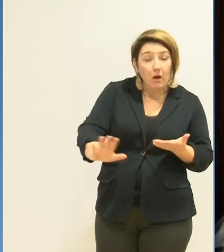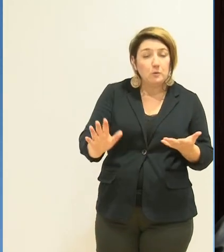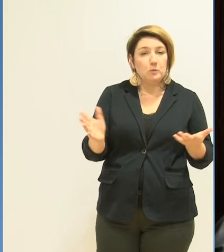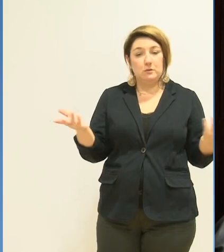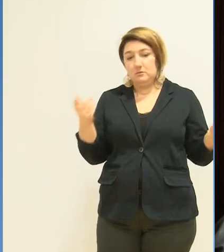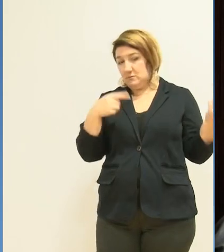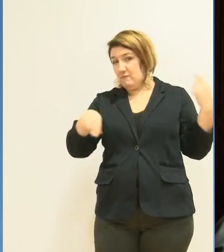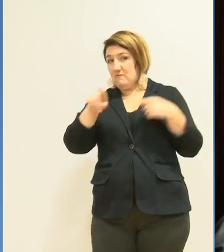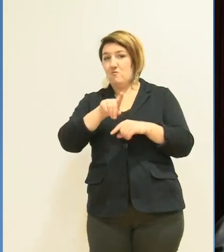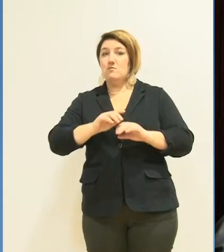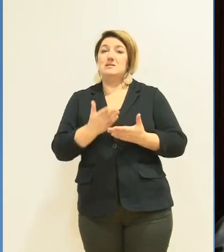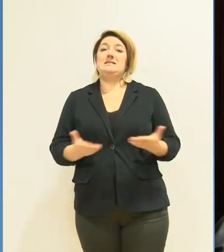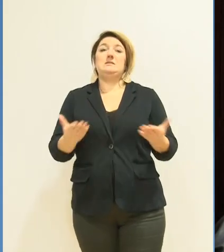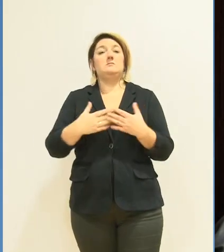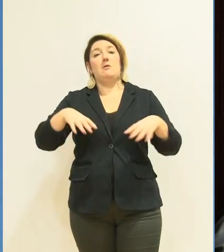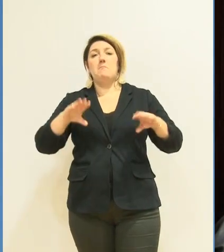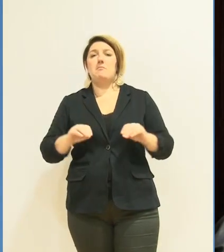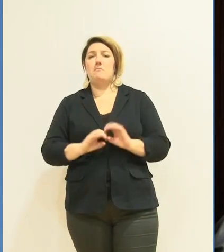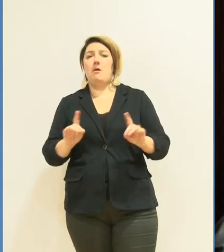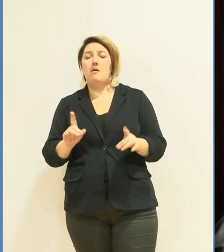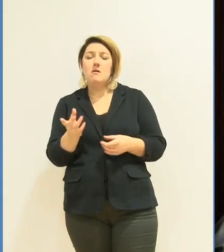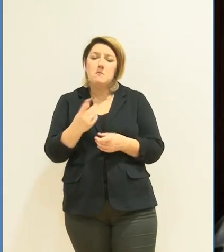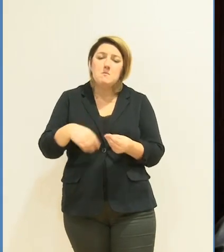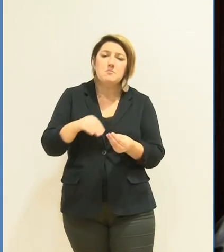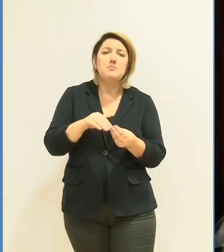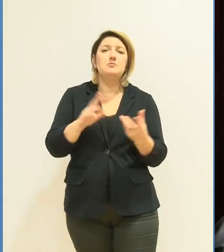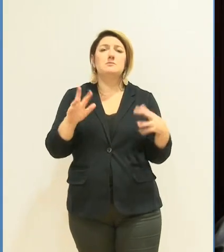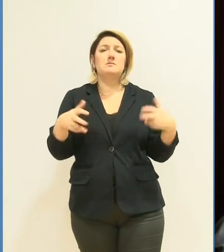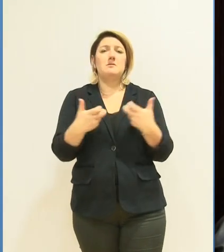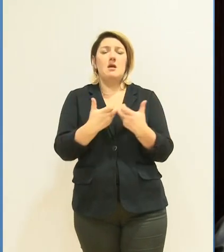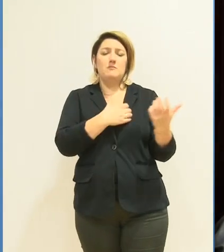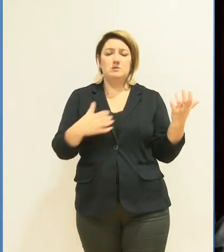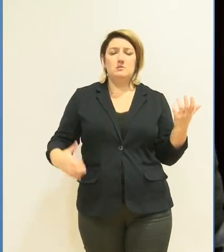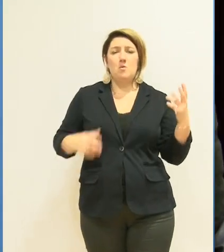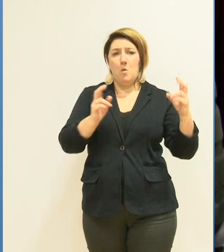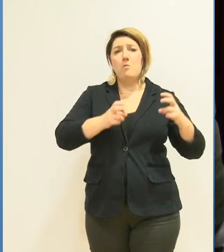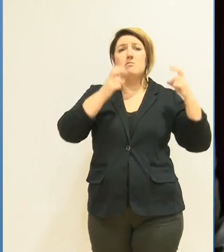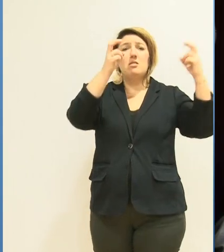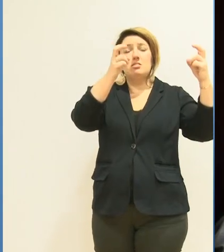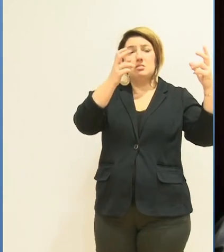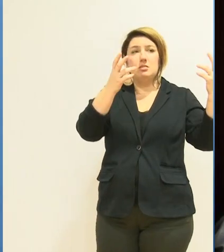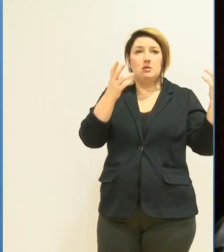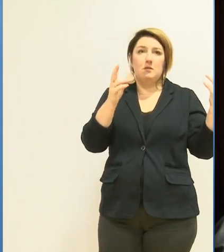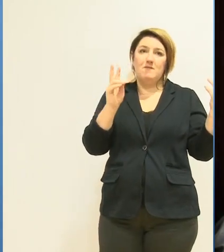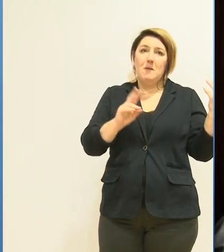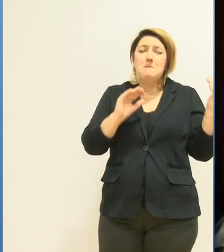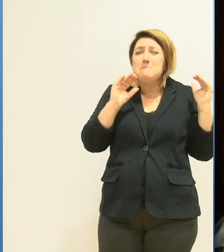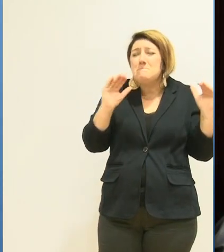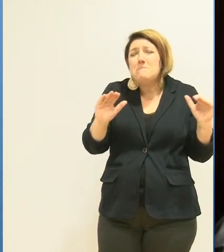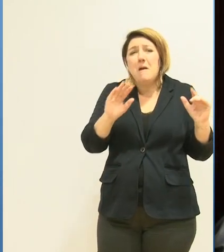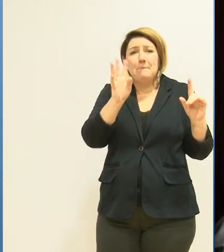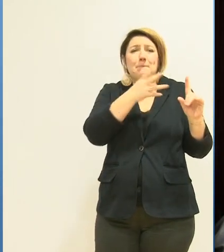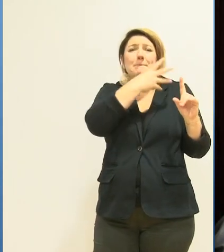mesure à l'importance des tarifs municipaux de l'augmentation des tarifs municipaux même s'il s'agit d'une tarification